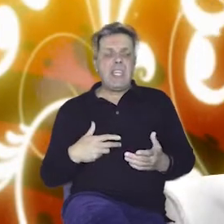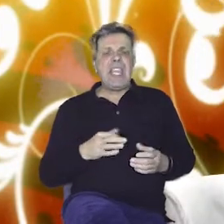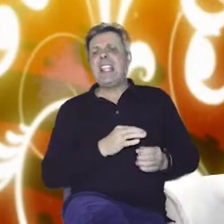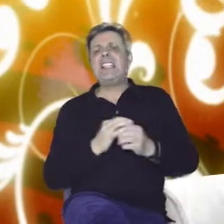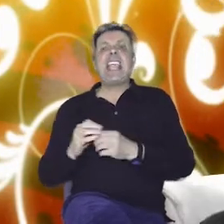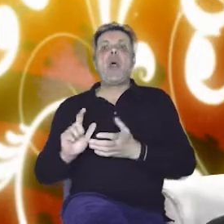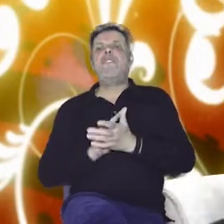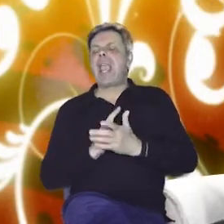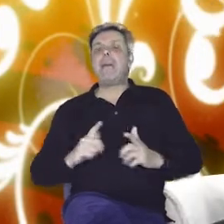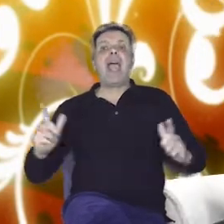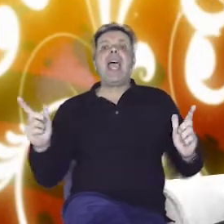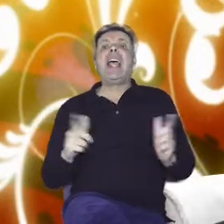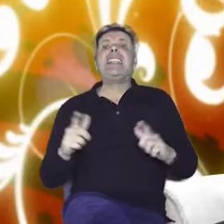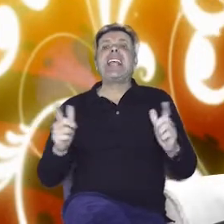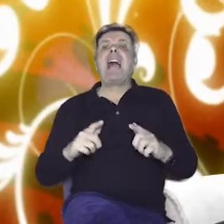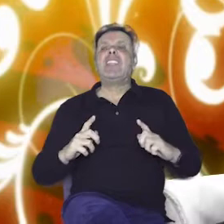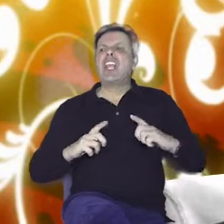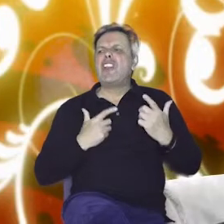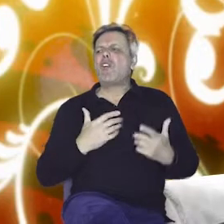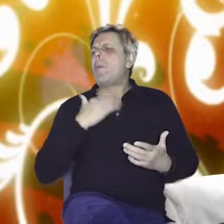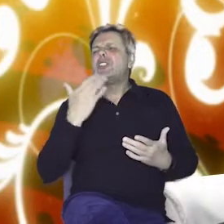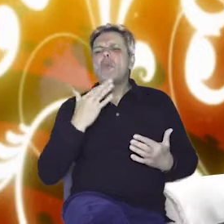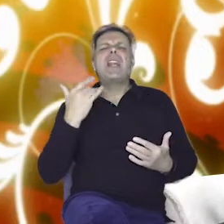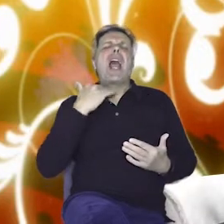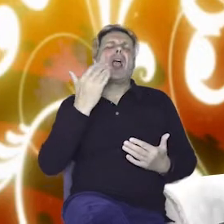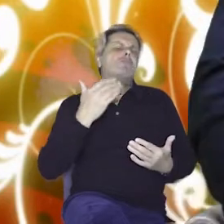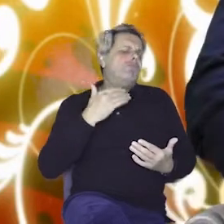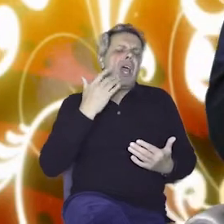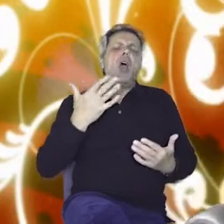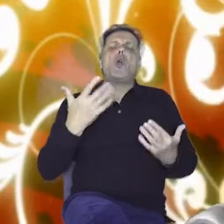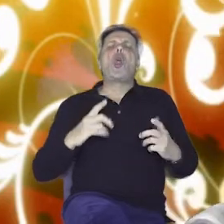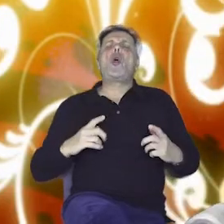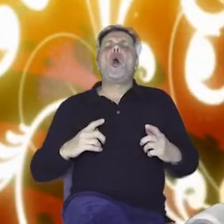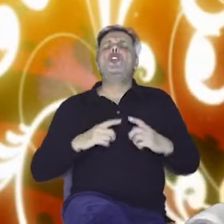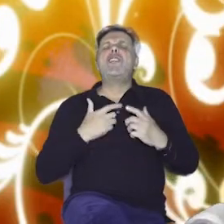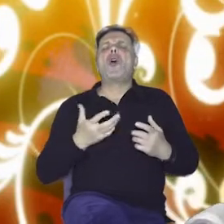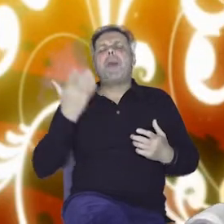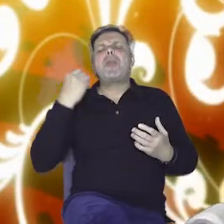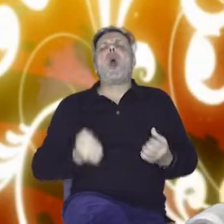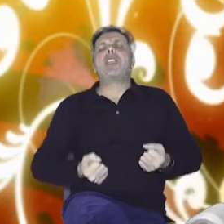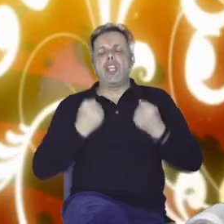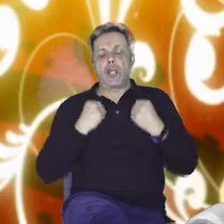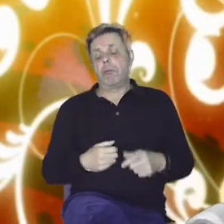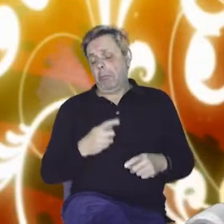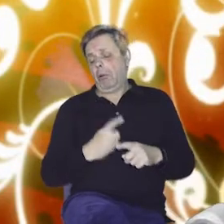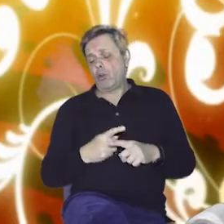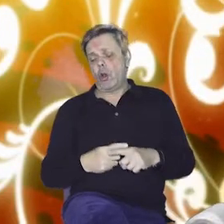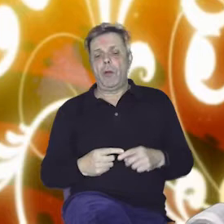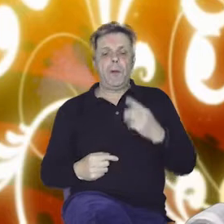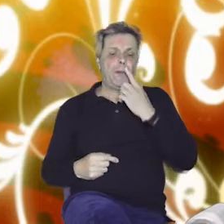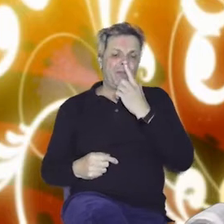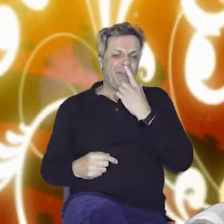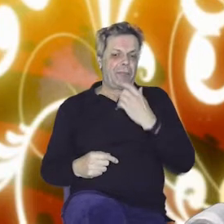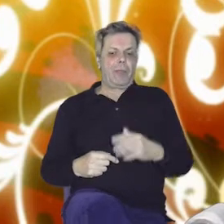je on bio grozan, težak. Pa je. Znači, to pa svitanja su posveta